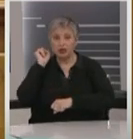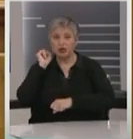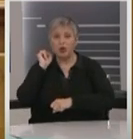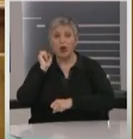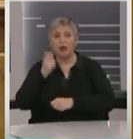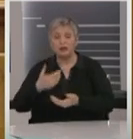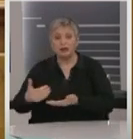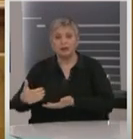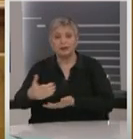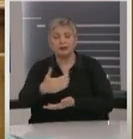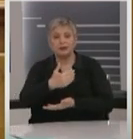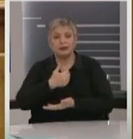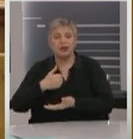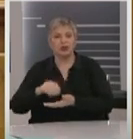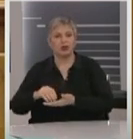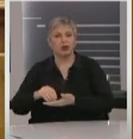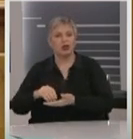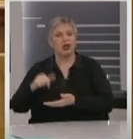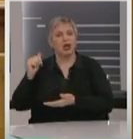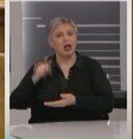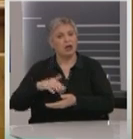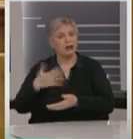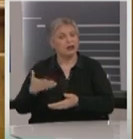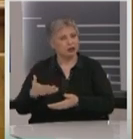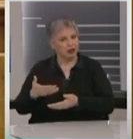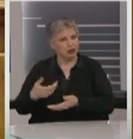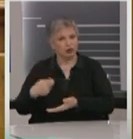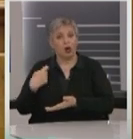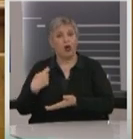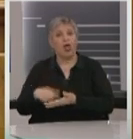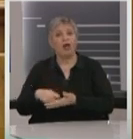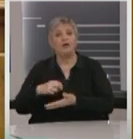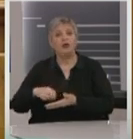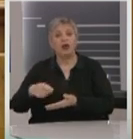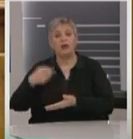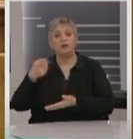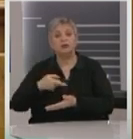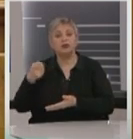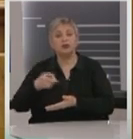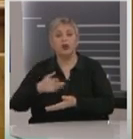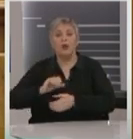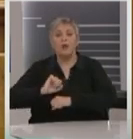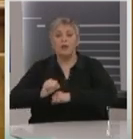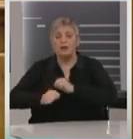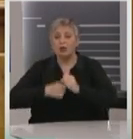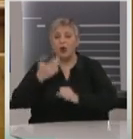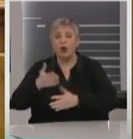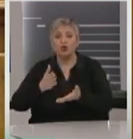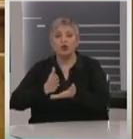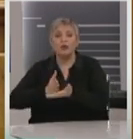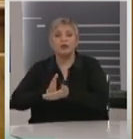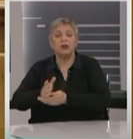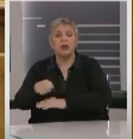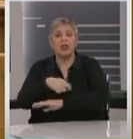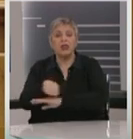τους αλλάξαμε εφαρμόζοντας μια πιο προοδευτική φορολόγηση, μοιράζοντας όσο πιο δίκαια γίνεται να μοιραστούν τα